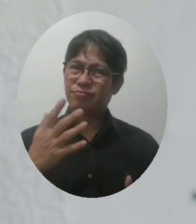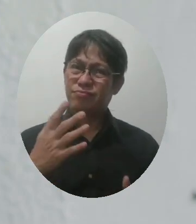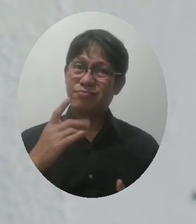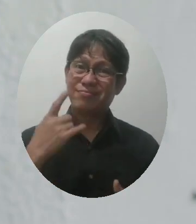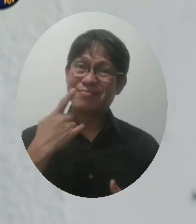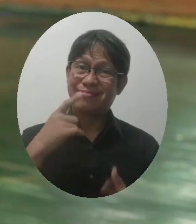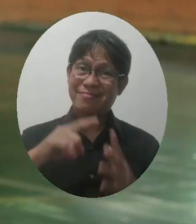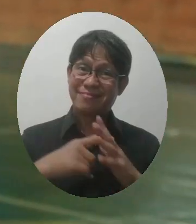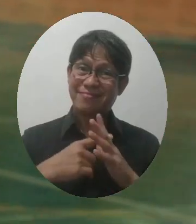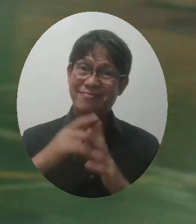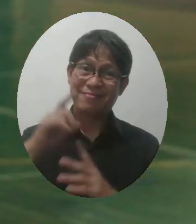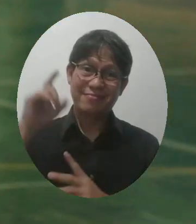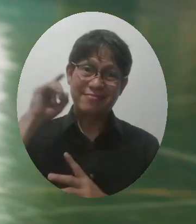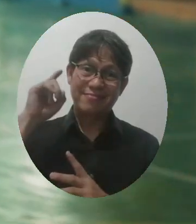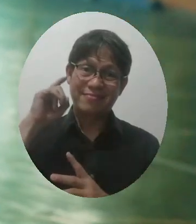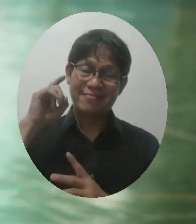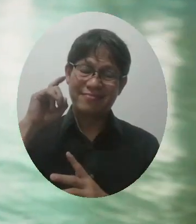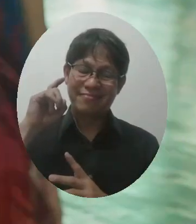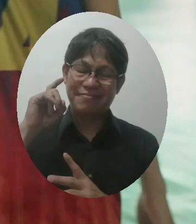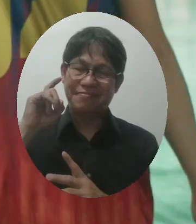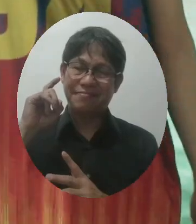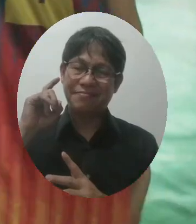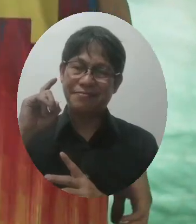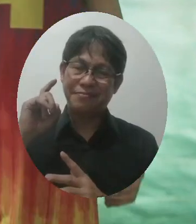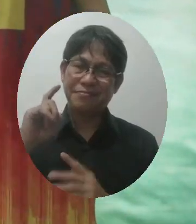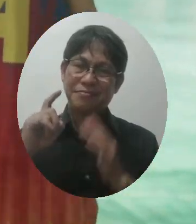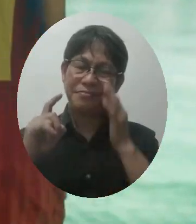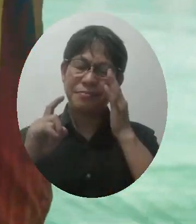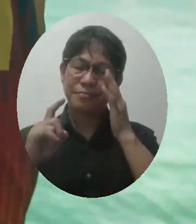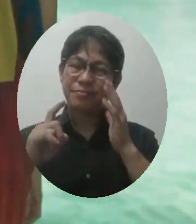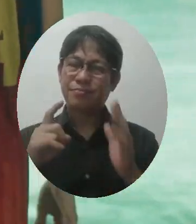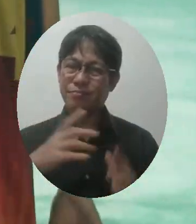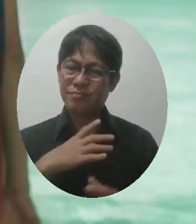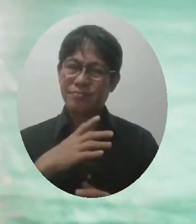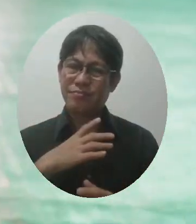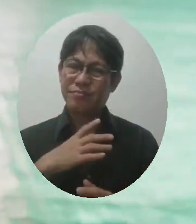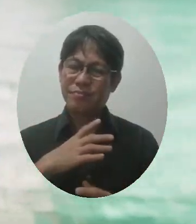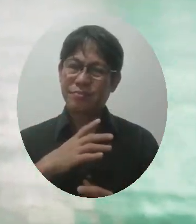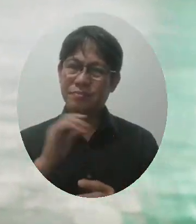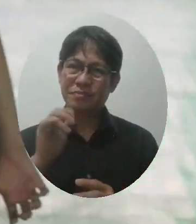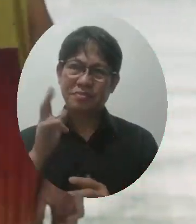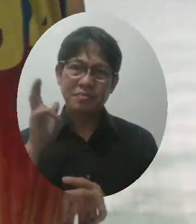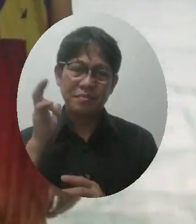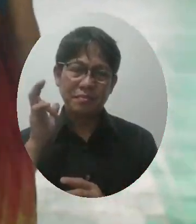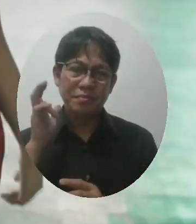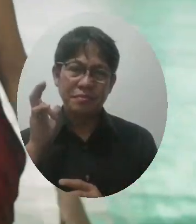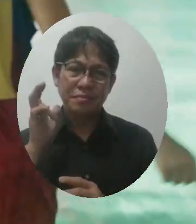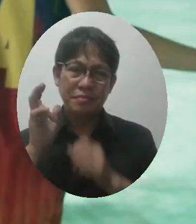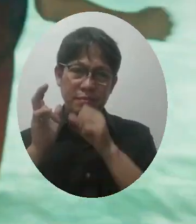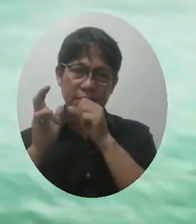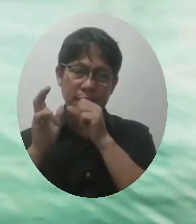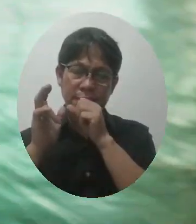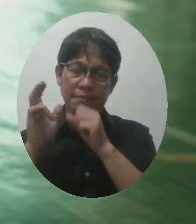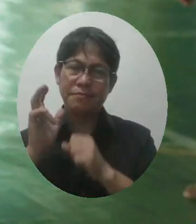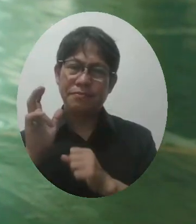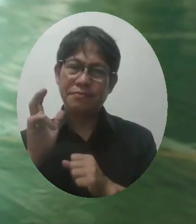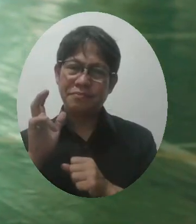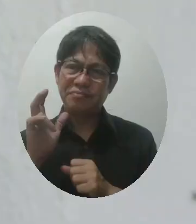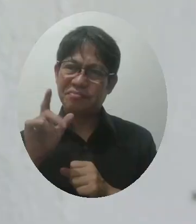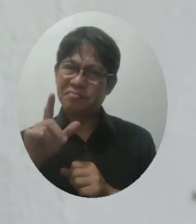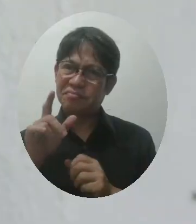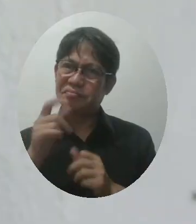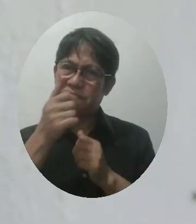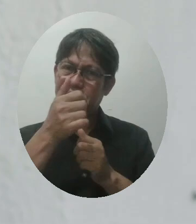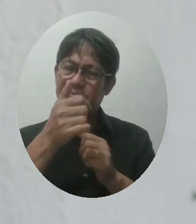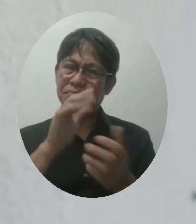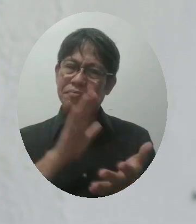ng hearing aid, ngayon medyo nakakarinig na siya ng maayos sa school, nakakasunod-sunod na siya. Yun,